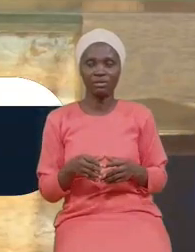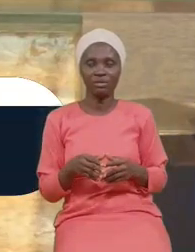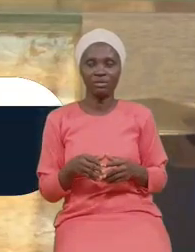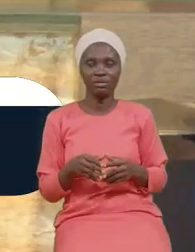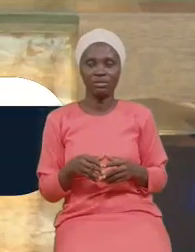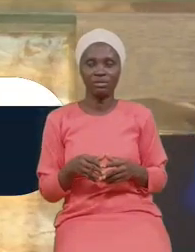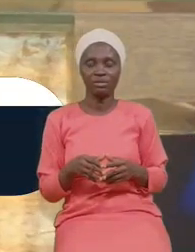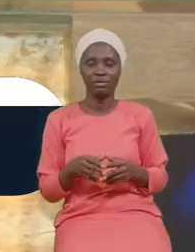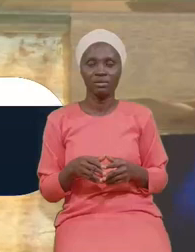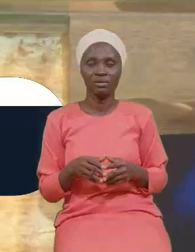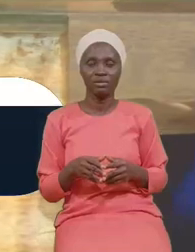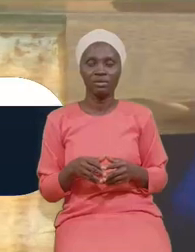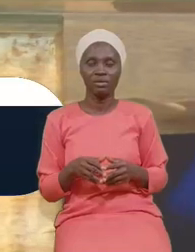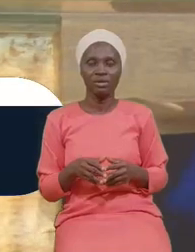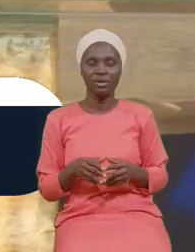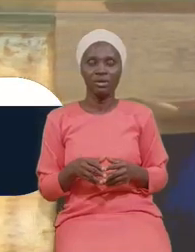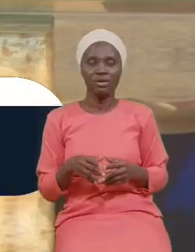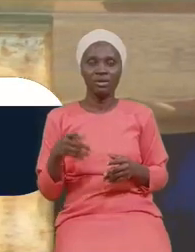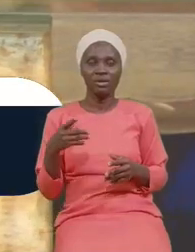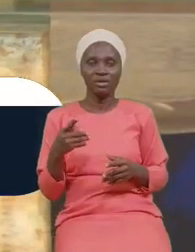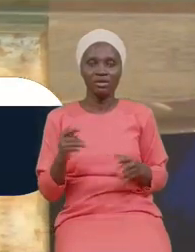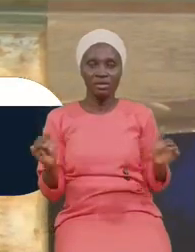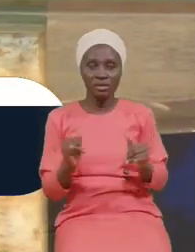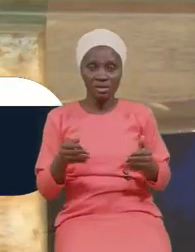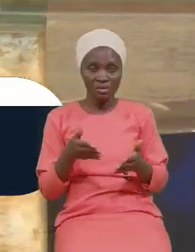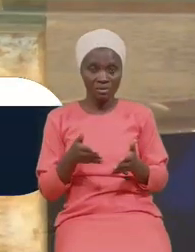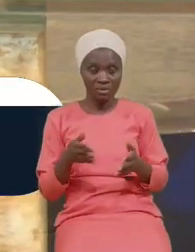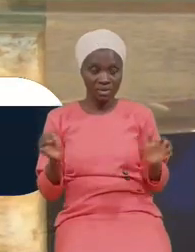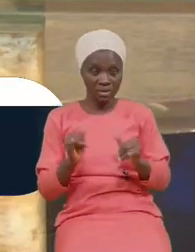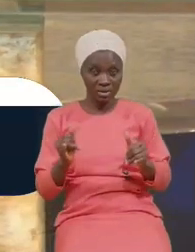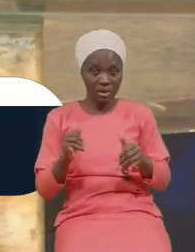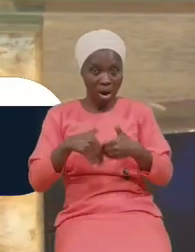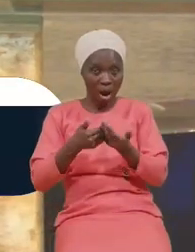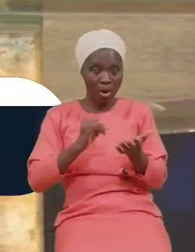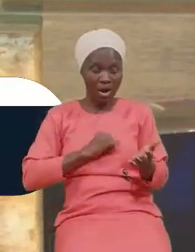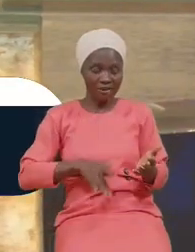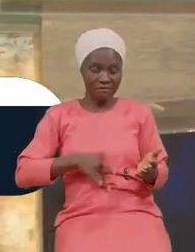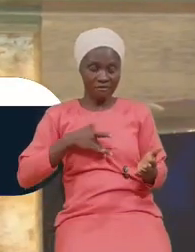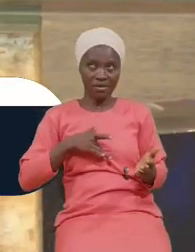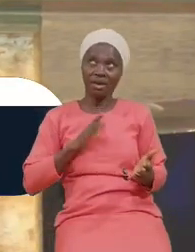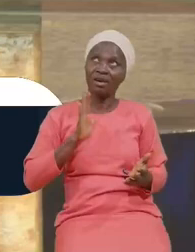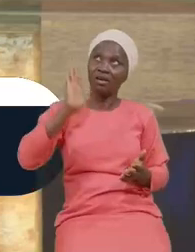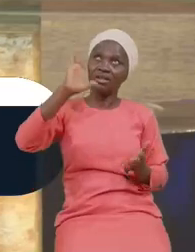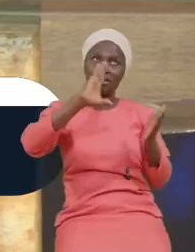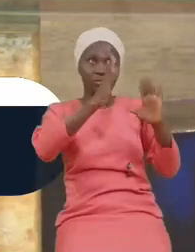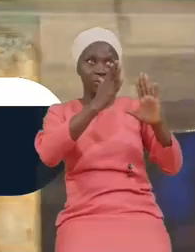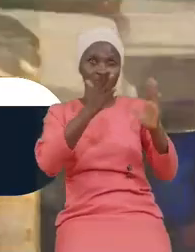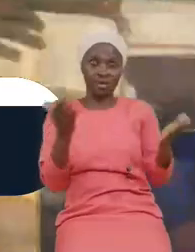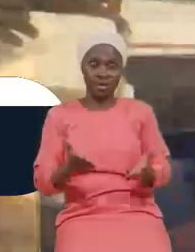dès que vous sentez sans présence ici de la même manière vous allez sentir sa présence partout